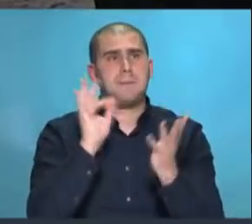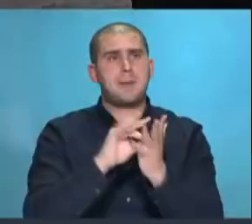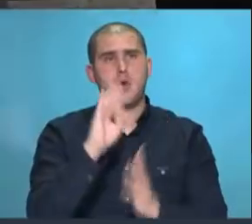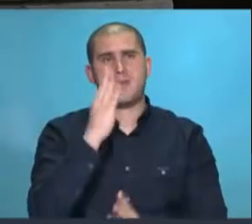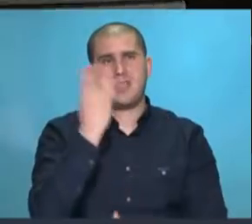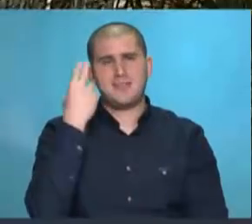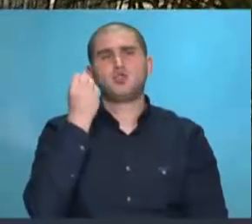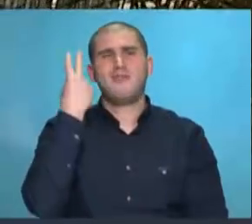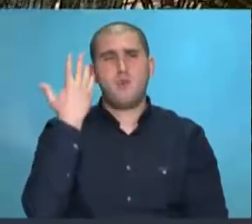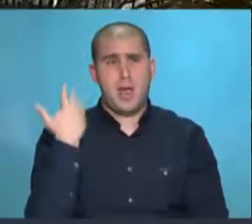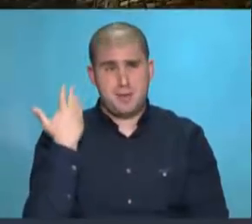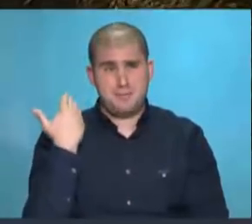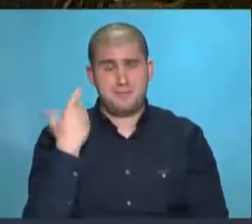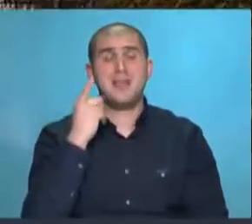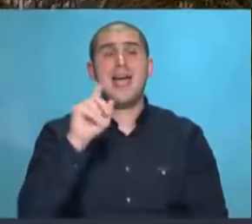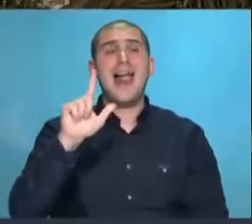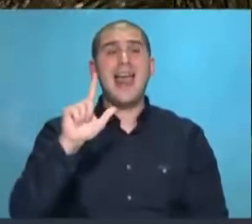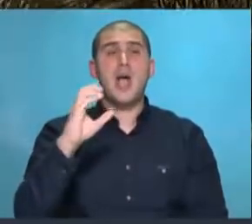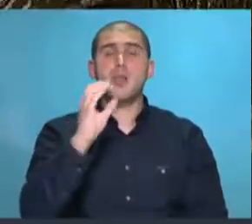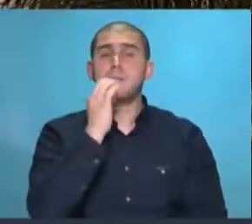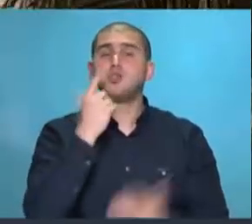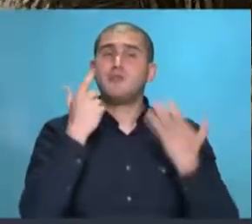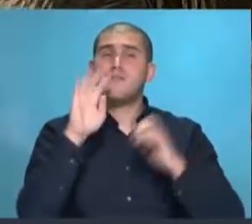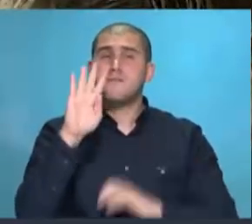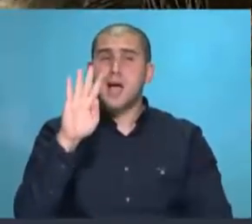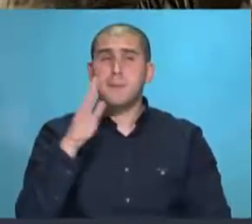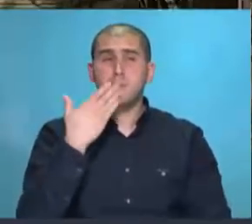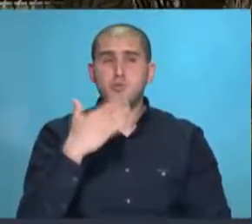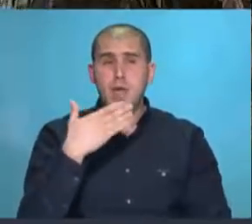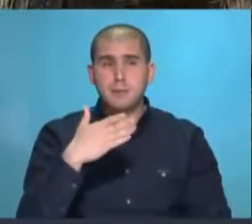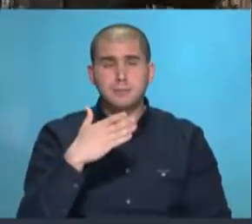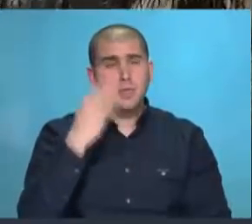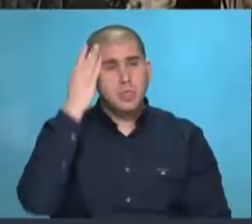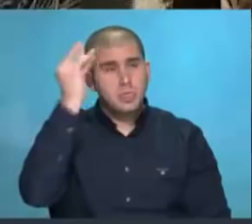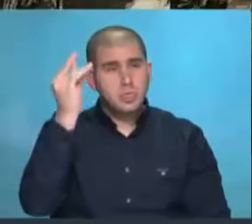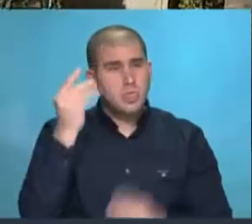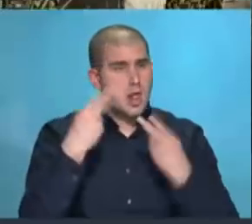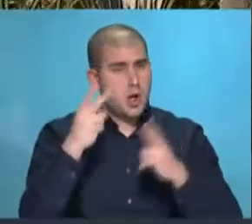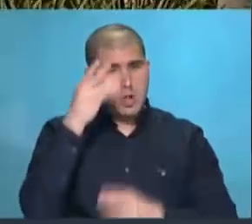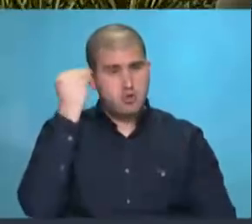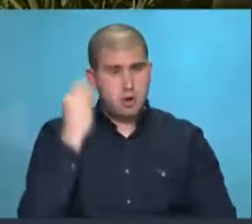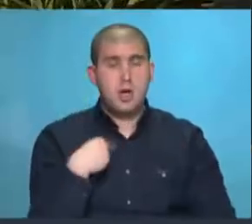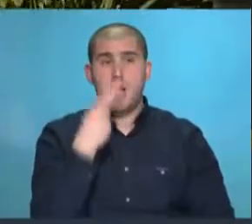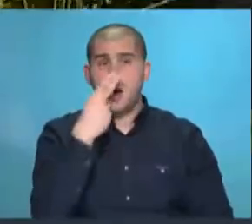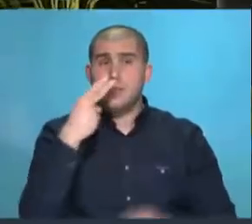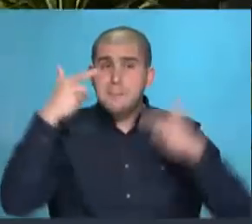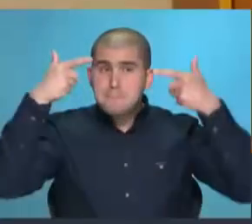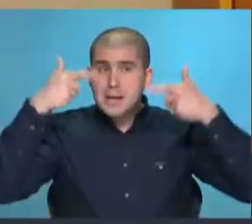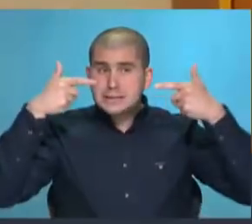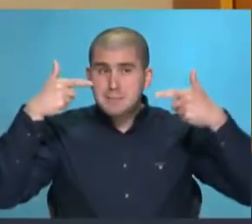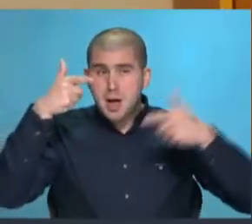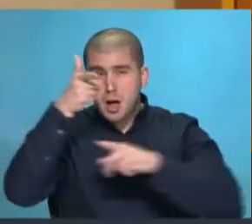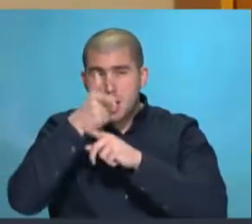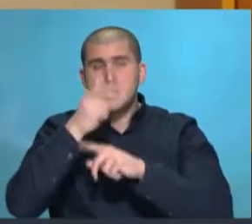לפני שבועיים, לאה כהן בת ה-74 מירושלים, לא תשכח לעולם. ראיתי במצלמה שיש